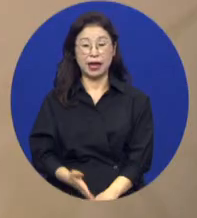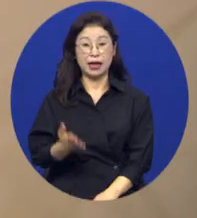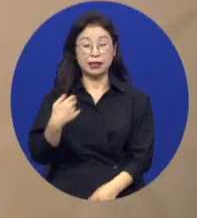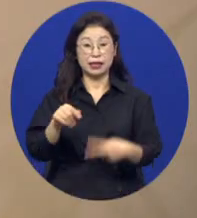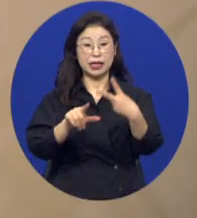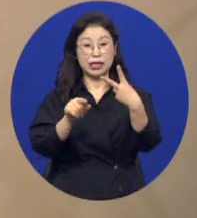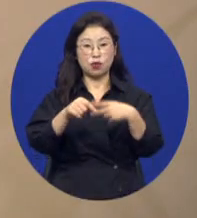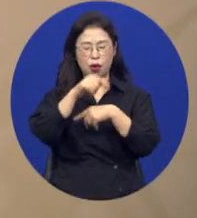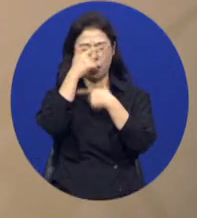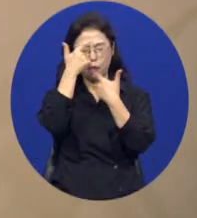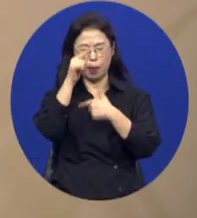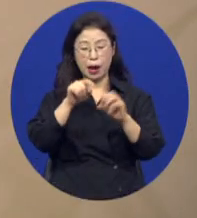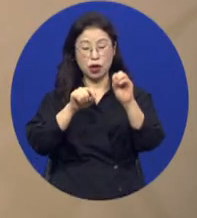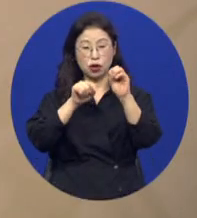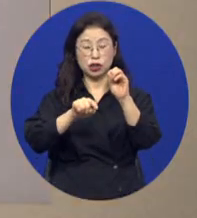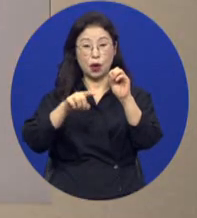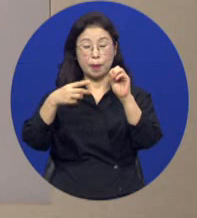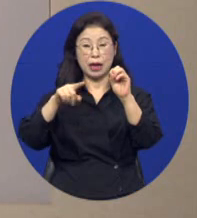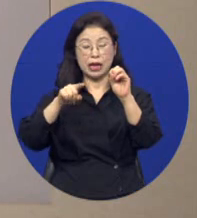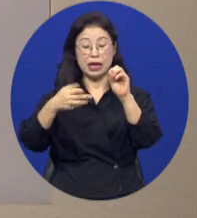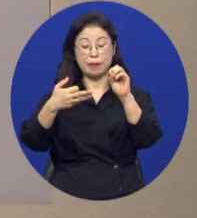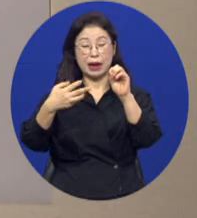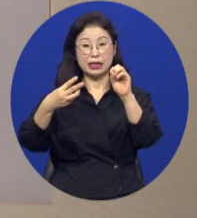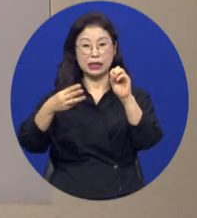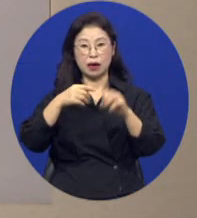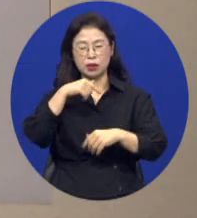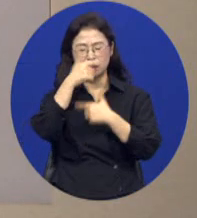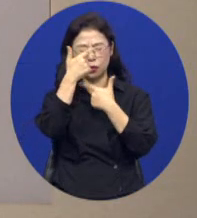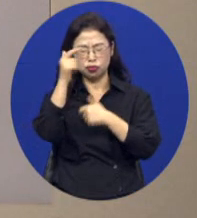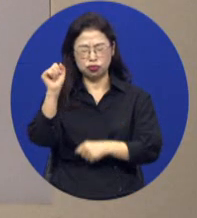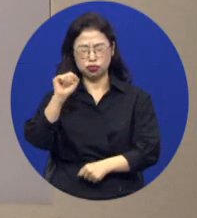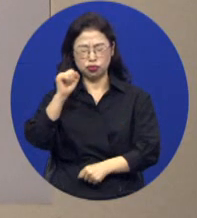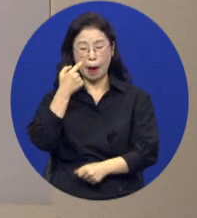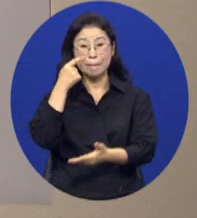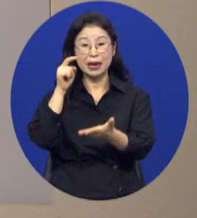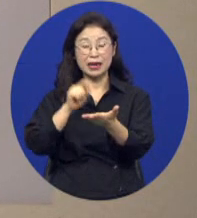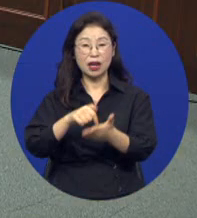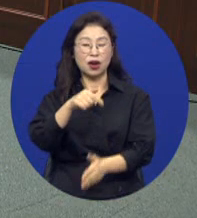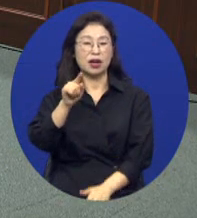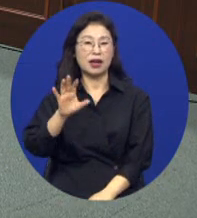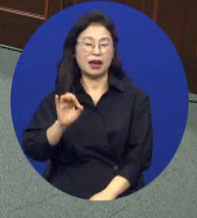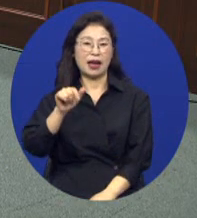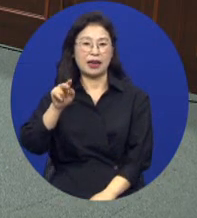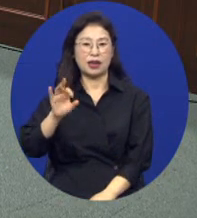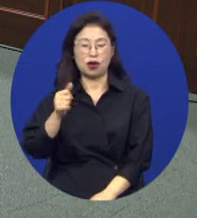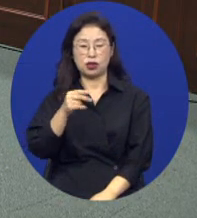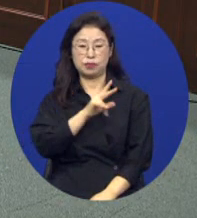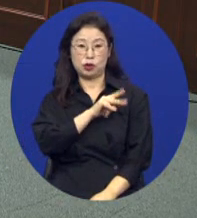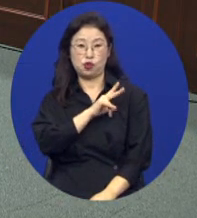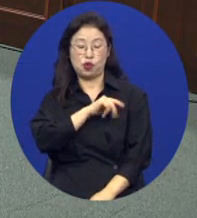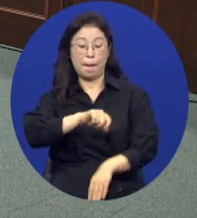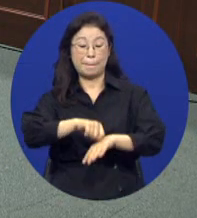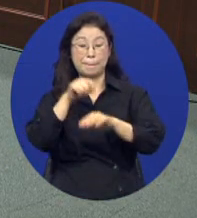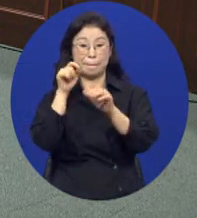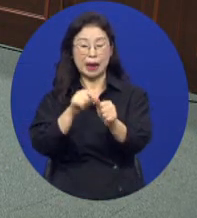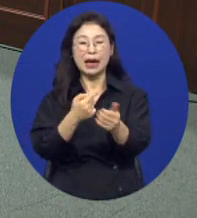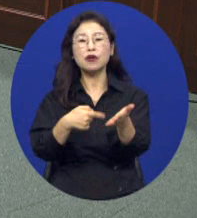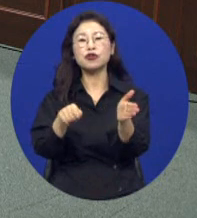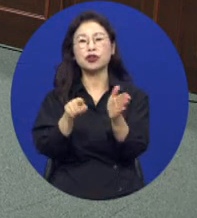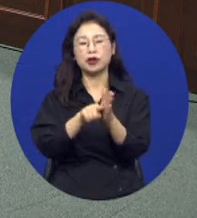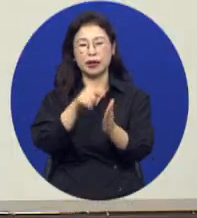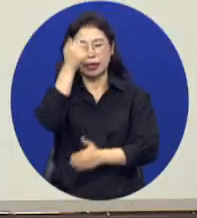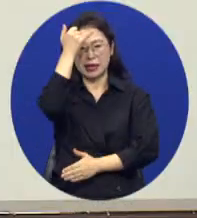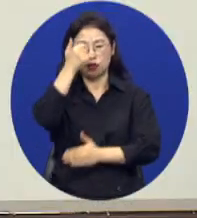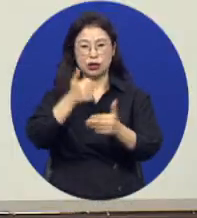지난달 혈중 알콜용도 0.183%로 음주운전을 하다 적발된 강경흠 도위원을 징계하기 위해 열린